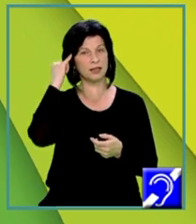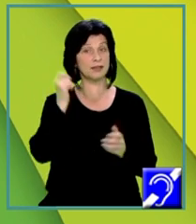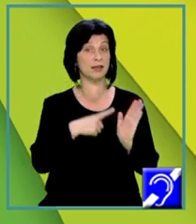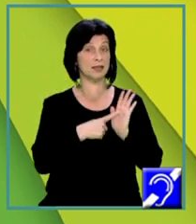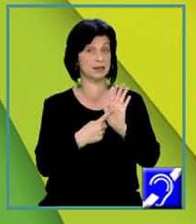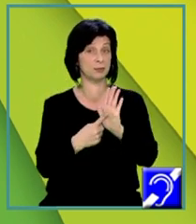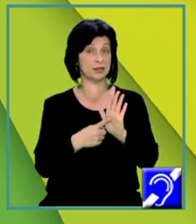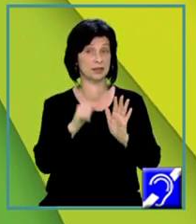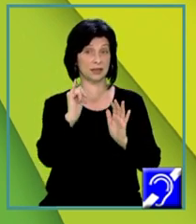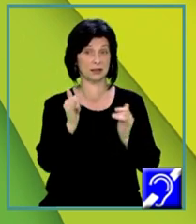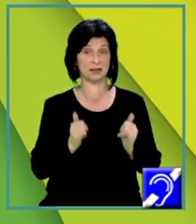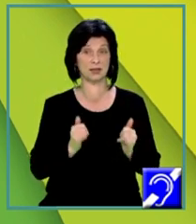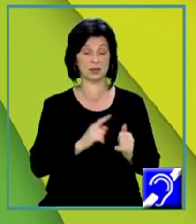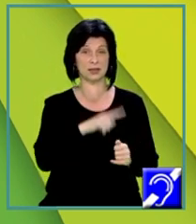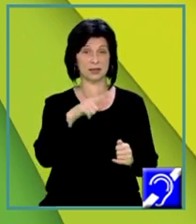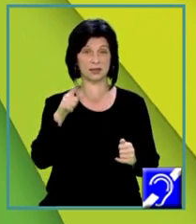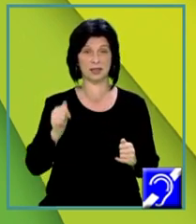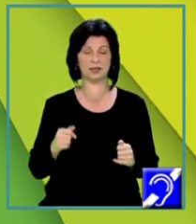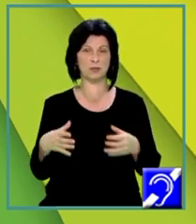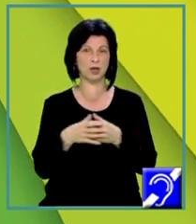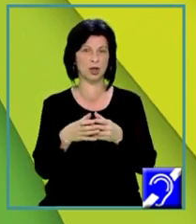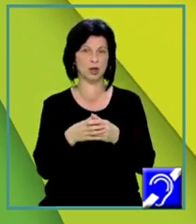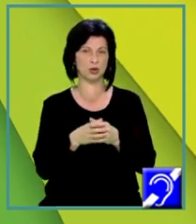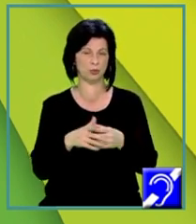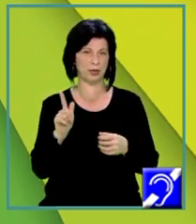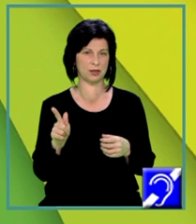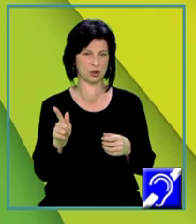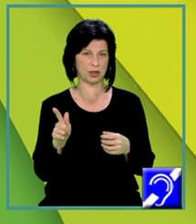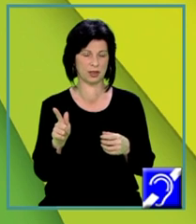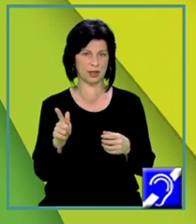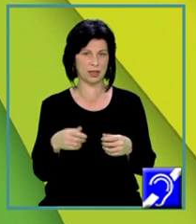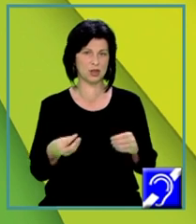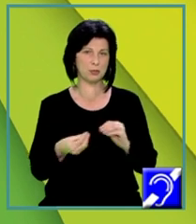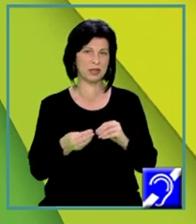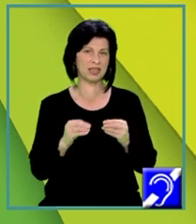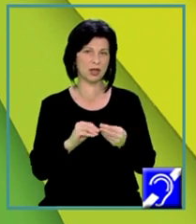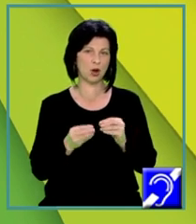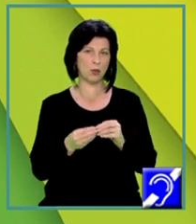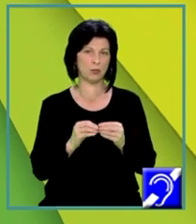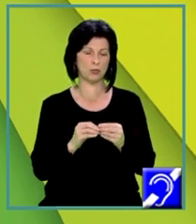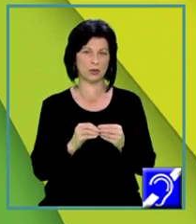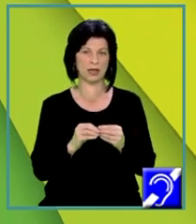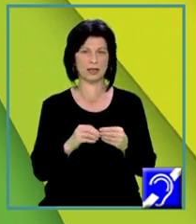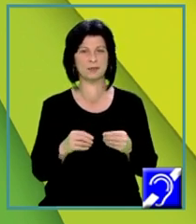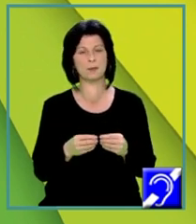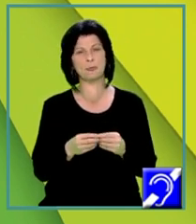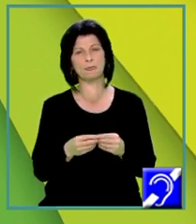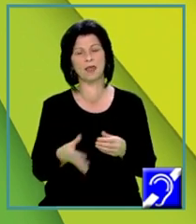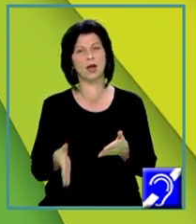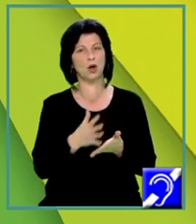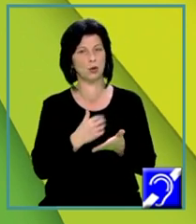diagramă aceste grupuri g&m elastic secret și prin compunere cu ajutorul registrului de obținere